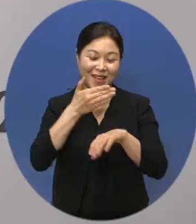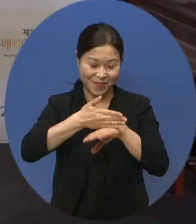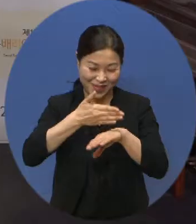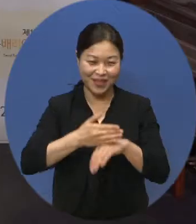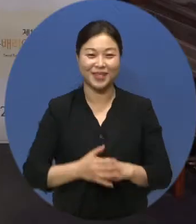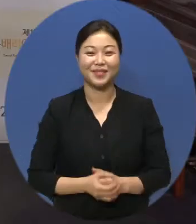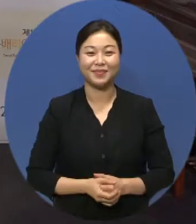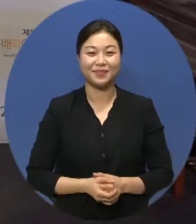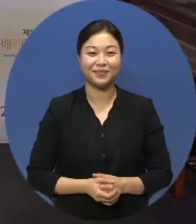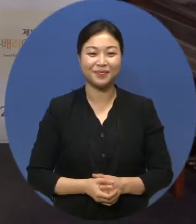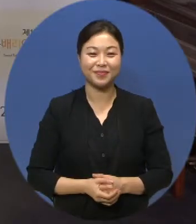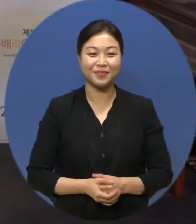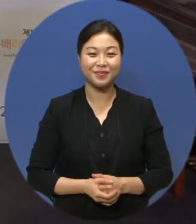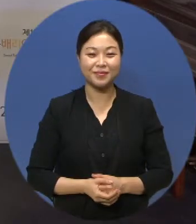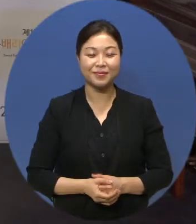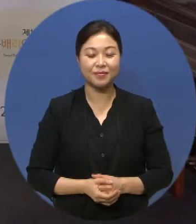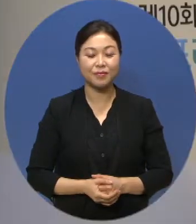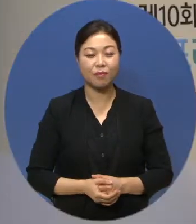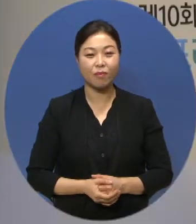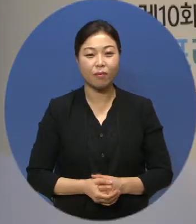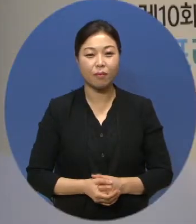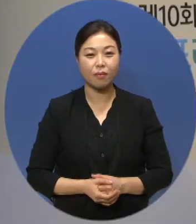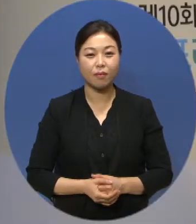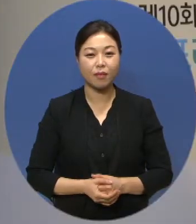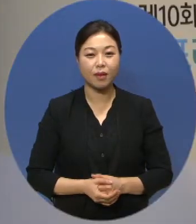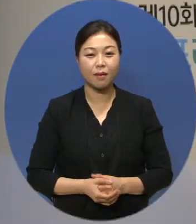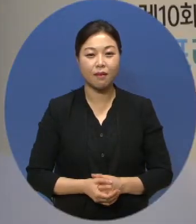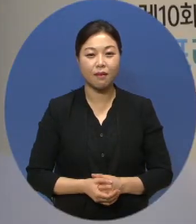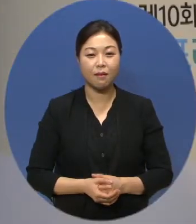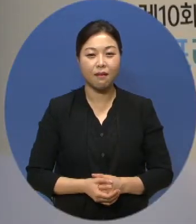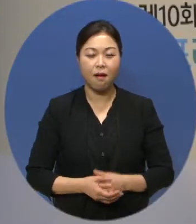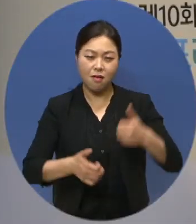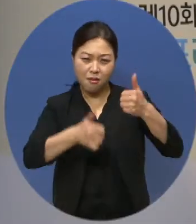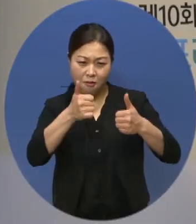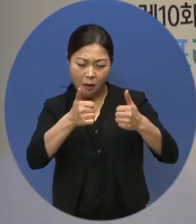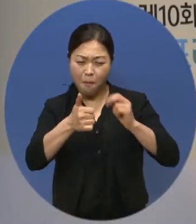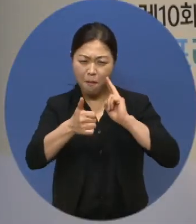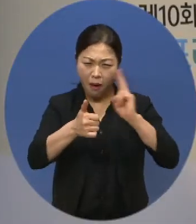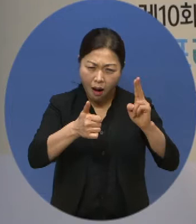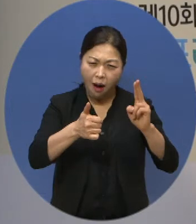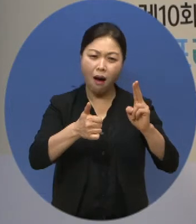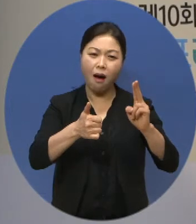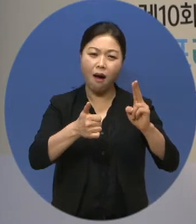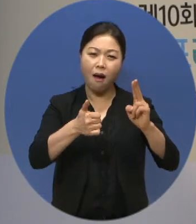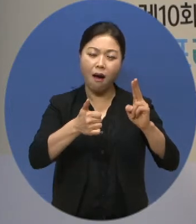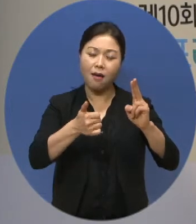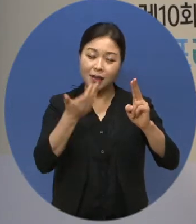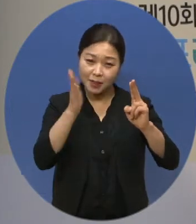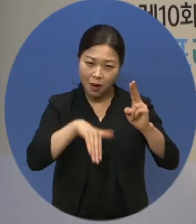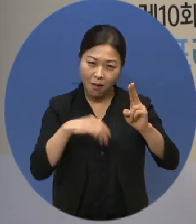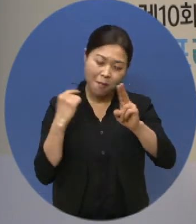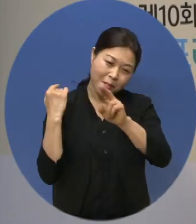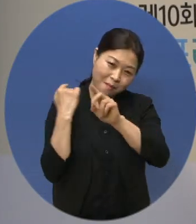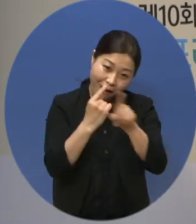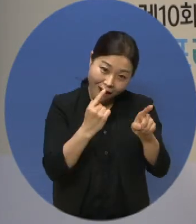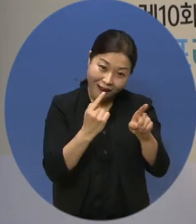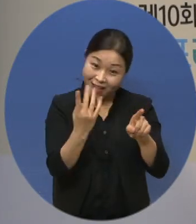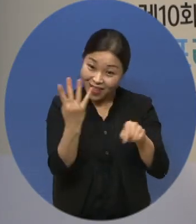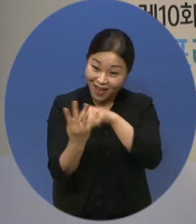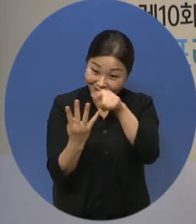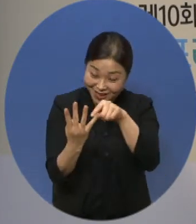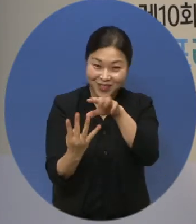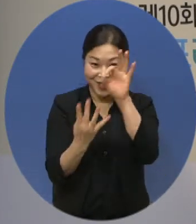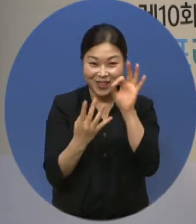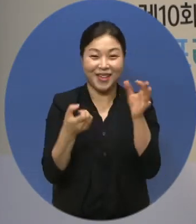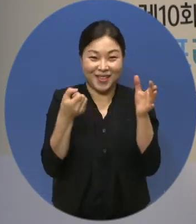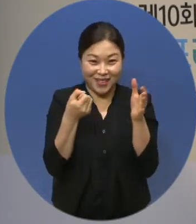있습니다. 그렇군요. 자, 이렇게 경쟁률이 상당히 높은 가운데 네 작품이 좀 선정이 돼서 저도 이제